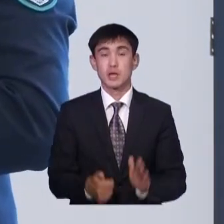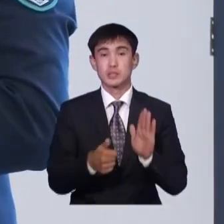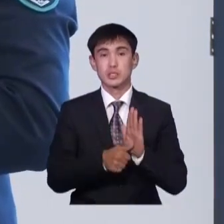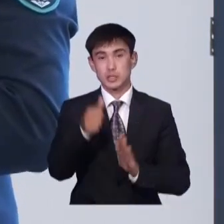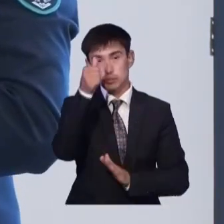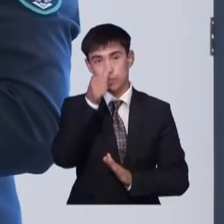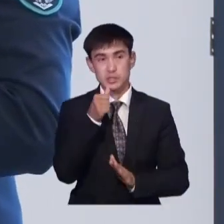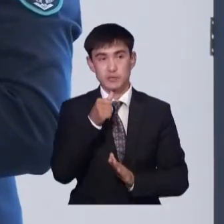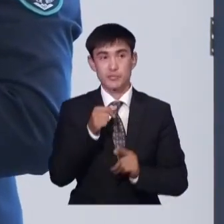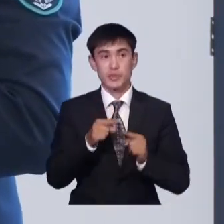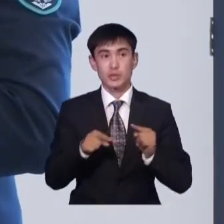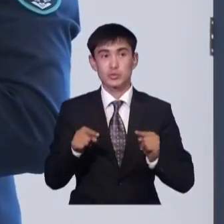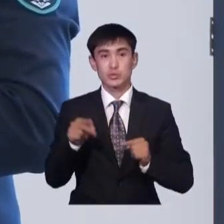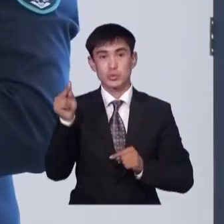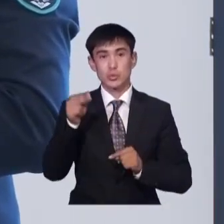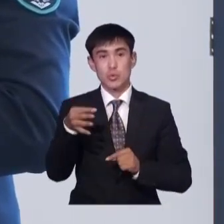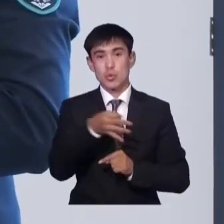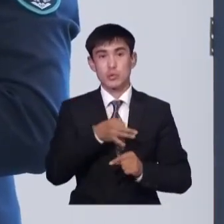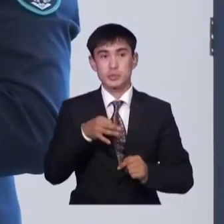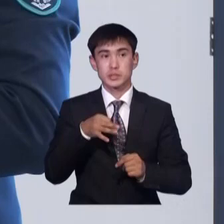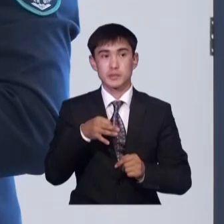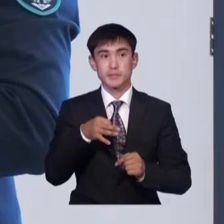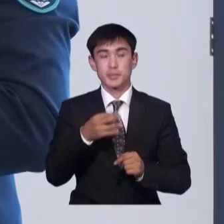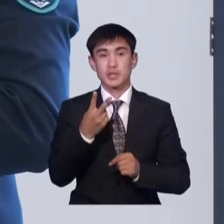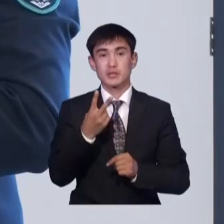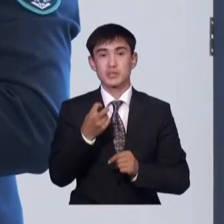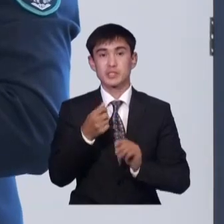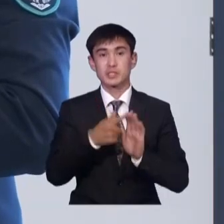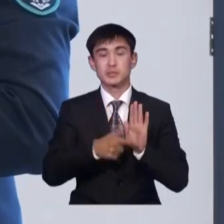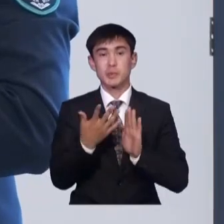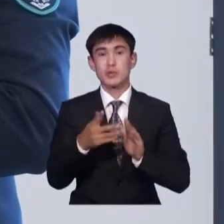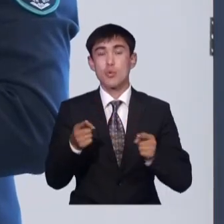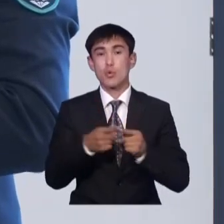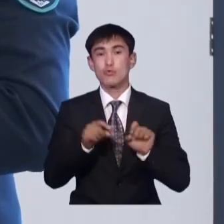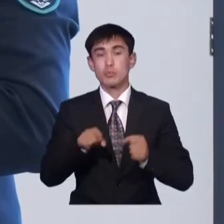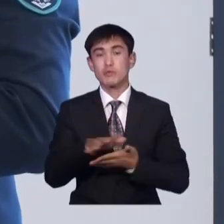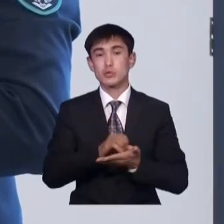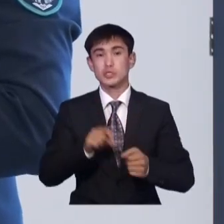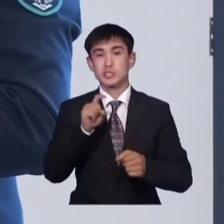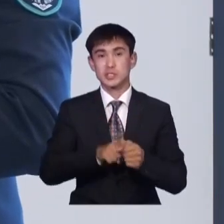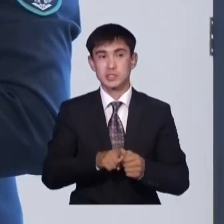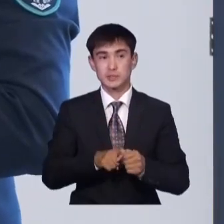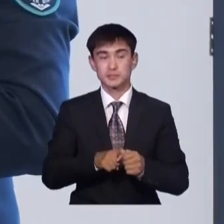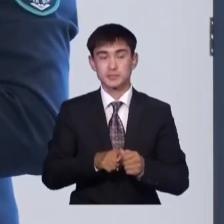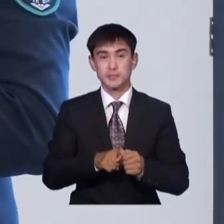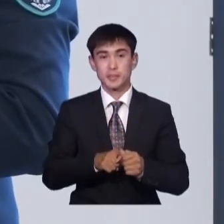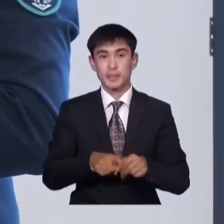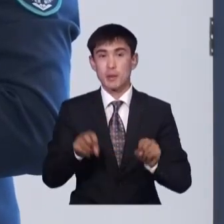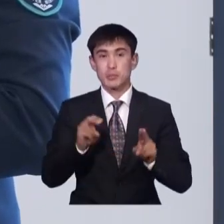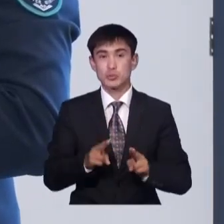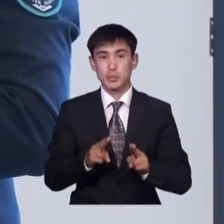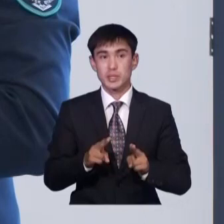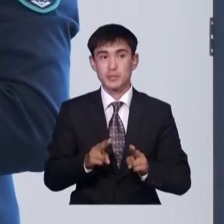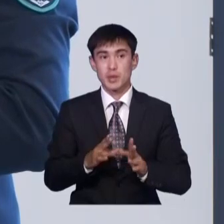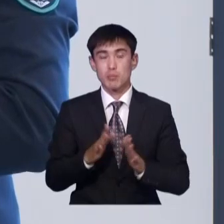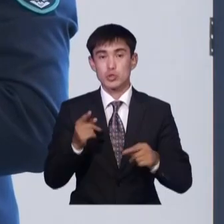месяцев текущего года в области зарегистрировано 5275 уголовных правонарушений. При незначительном росте преступлений небольшой